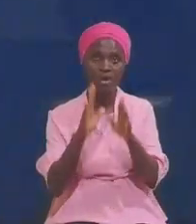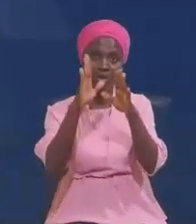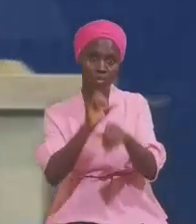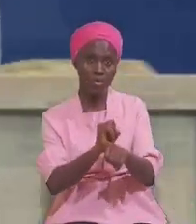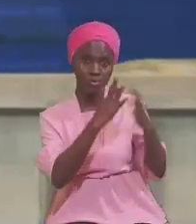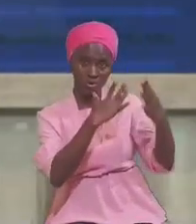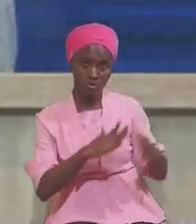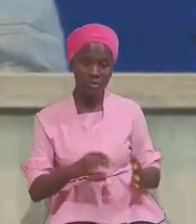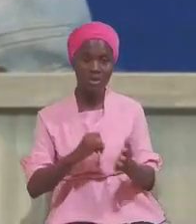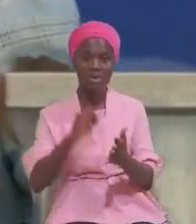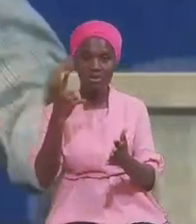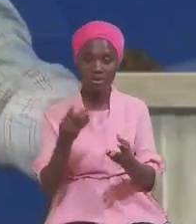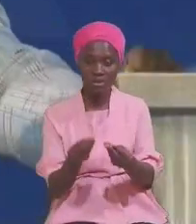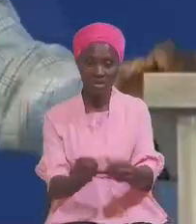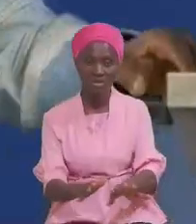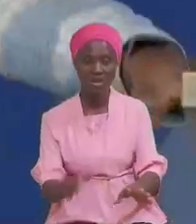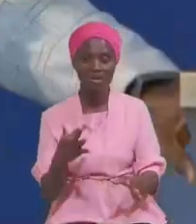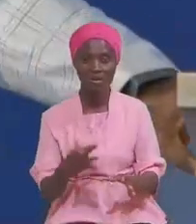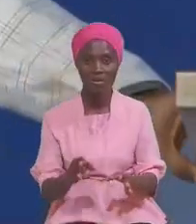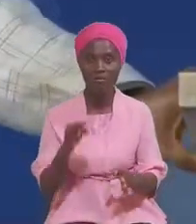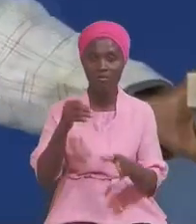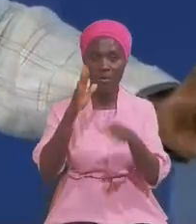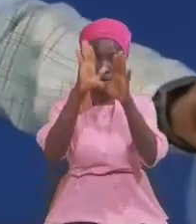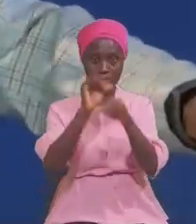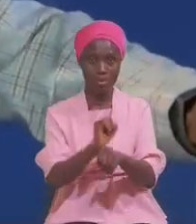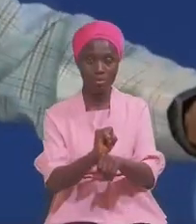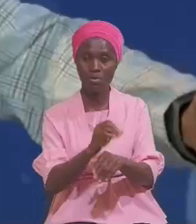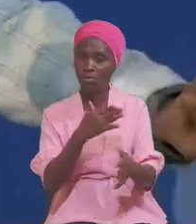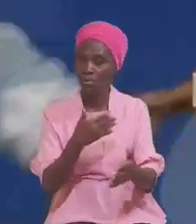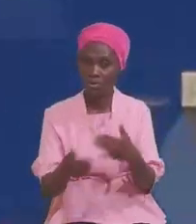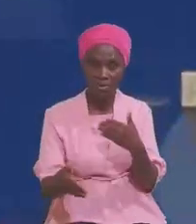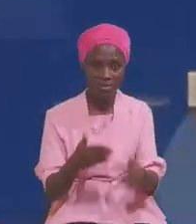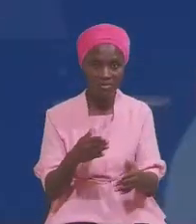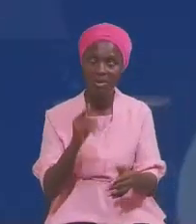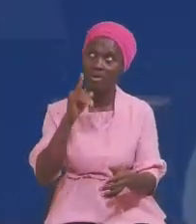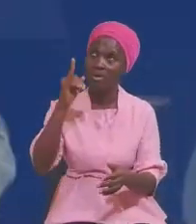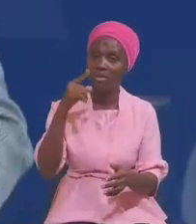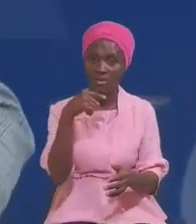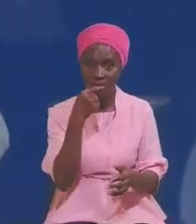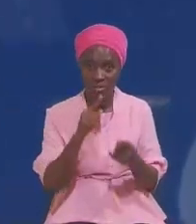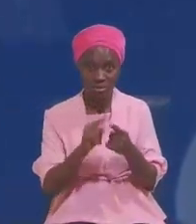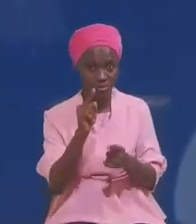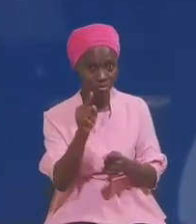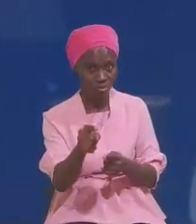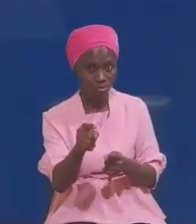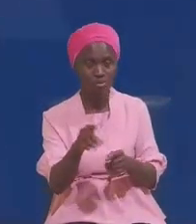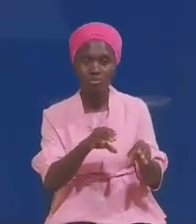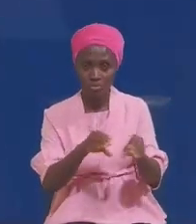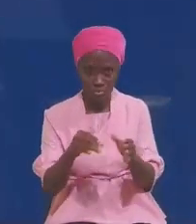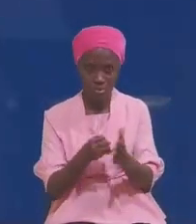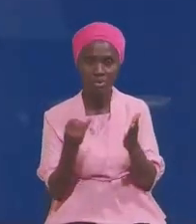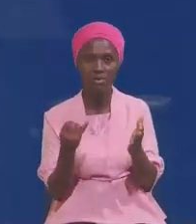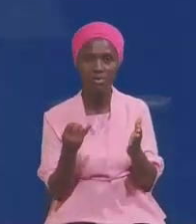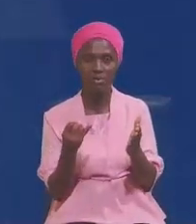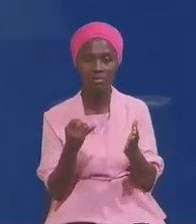Mais la source du miracle, c'est que faites ce qu'il vous dira.